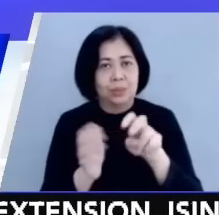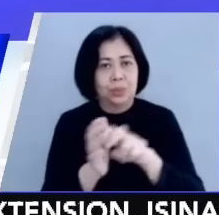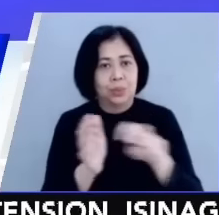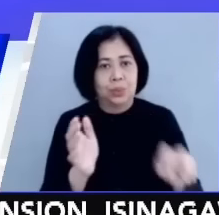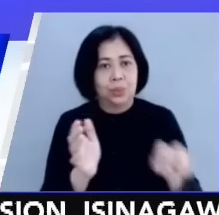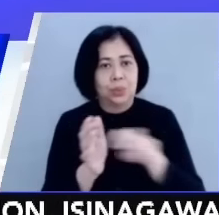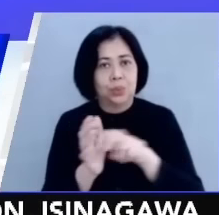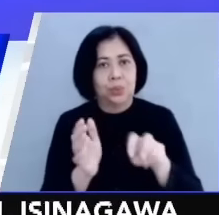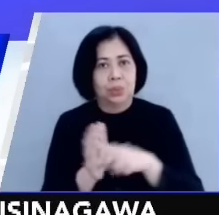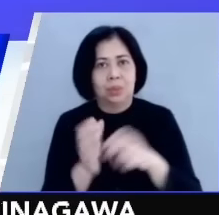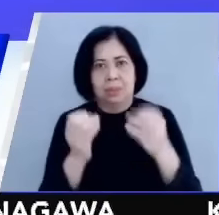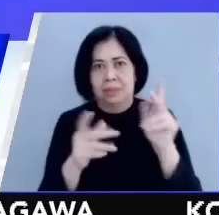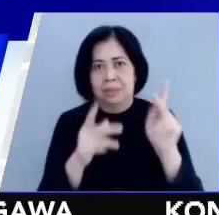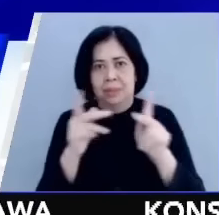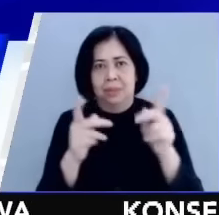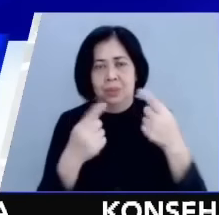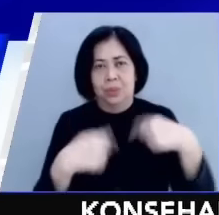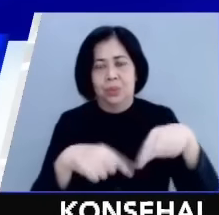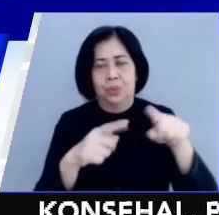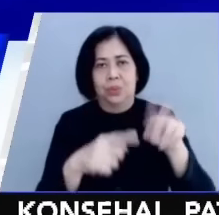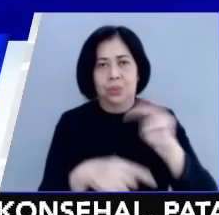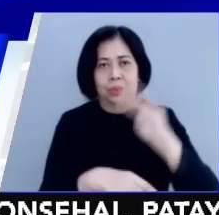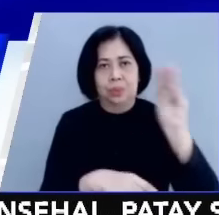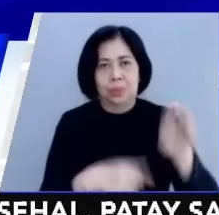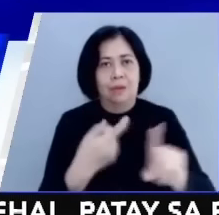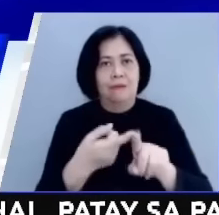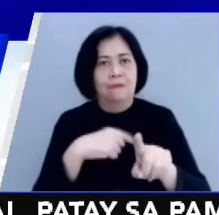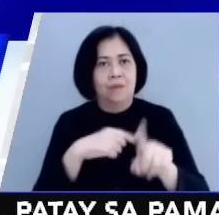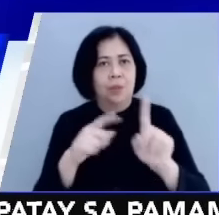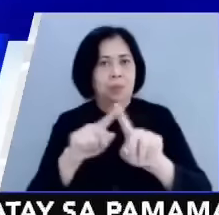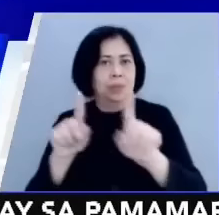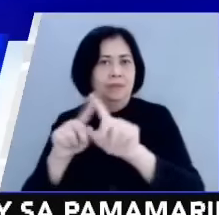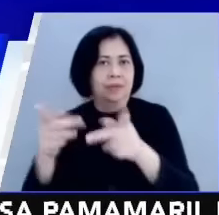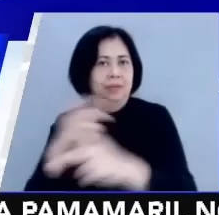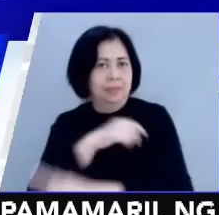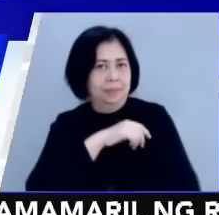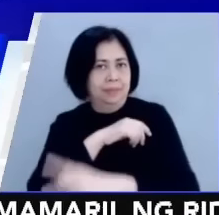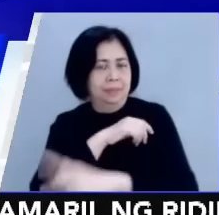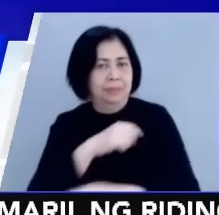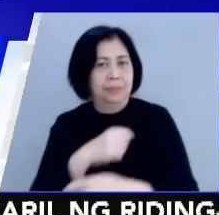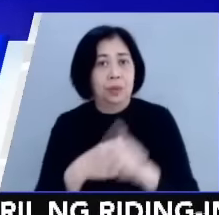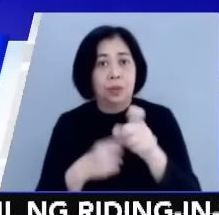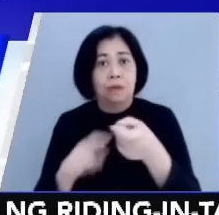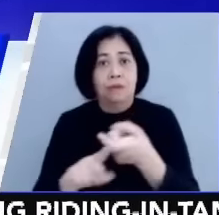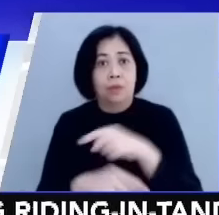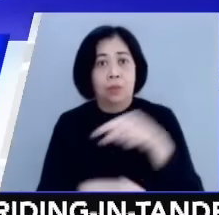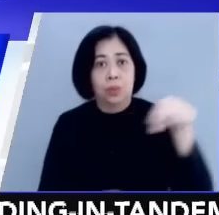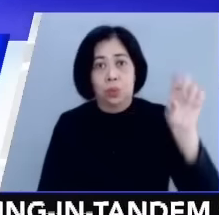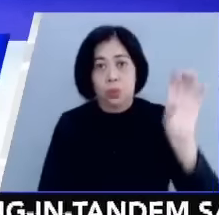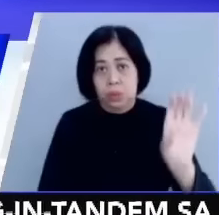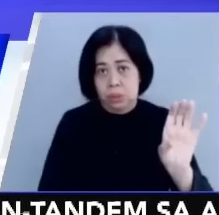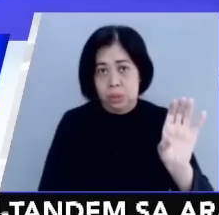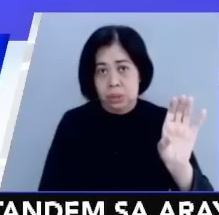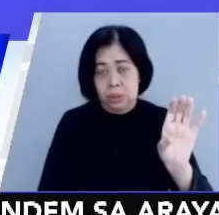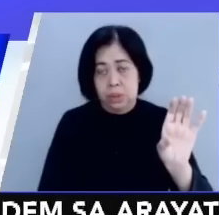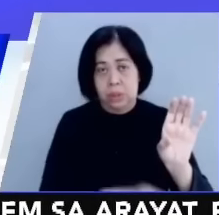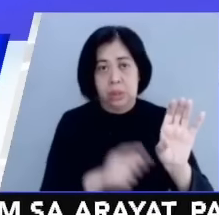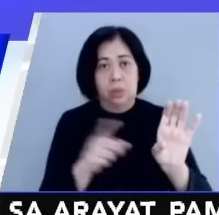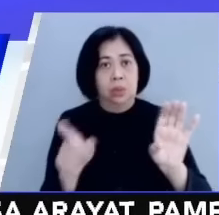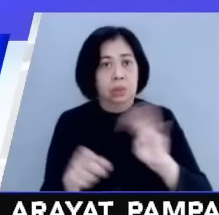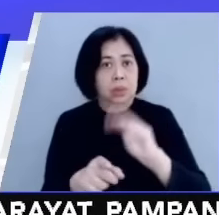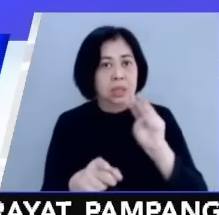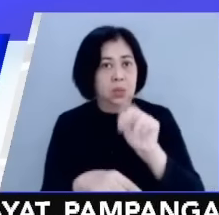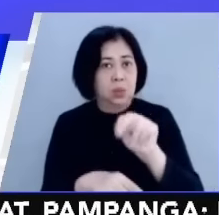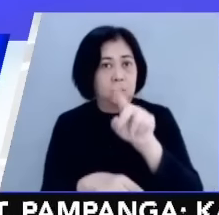mga lumuluwas ng Metro Manila galing sa ilang probinsya. Kung galing kayo ng Quezon City o kaya naman sa Maynila at kailangan nyo na pumunta